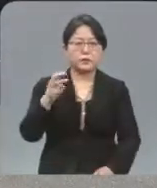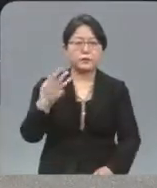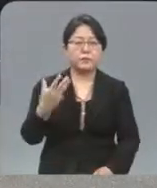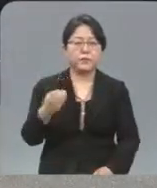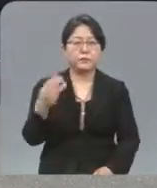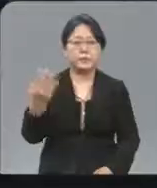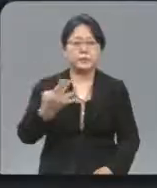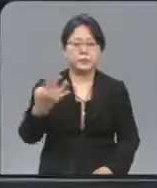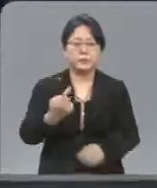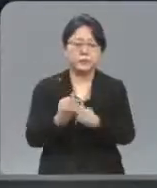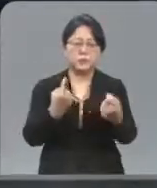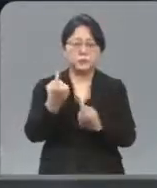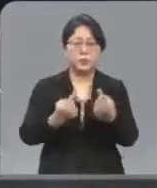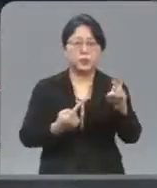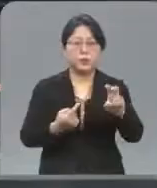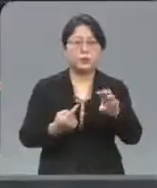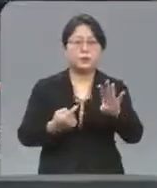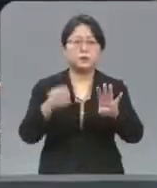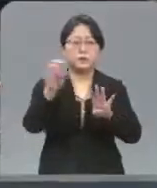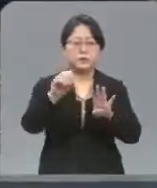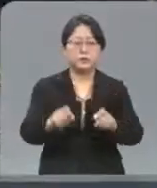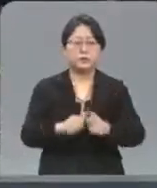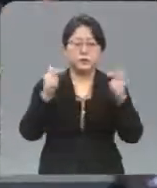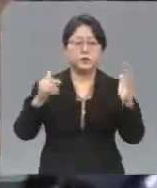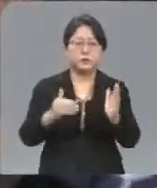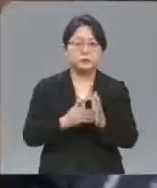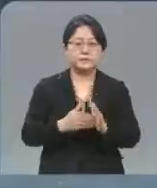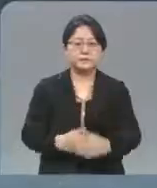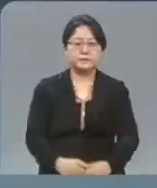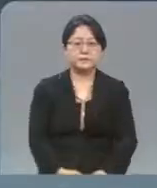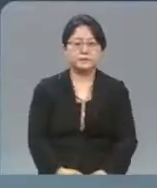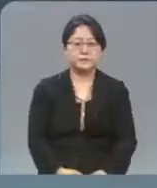명으로 지난해보다 24%가